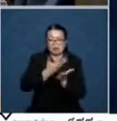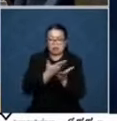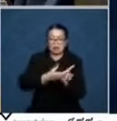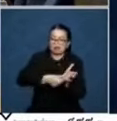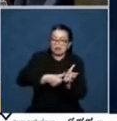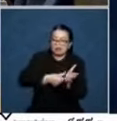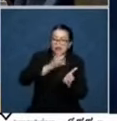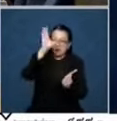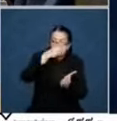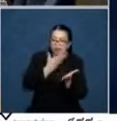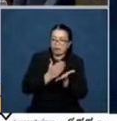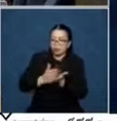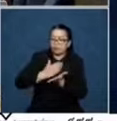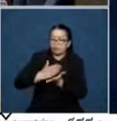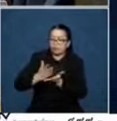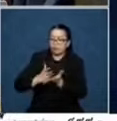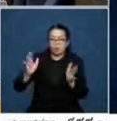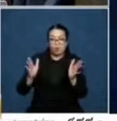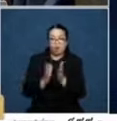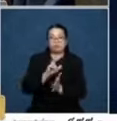10กว่าปีก่อนนี้ถึงกว่า